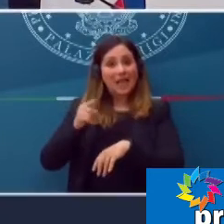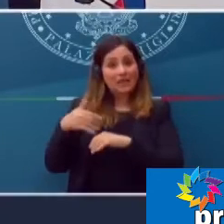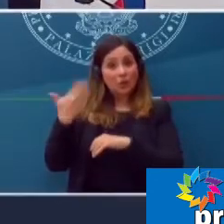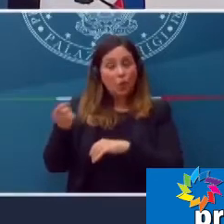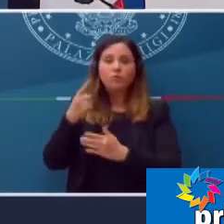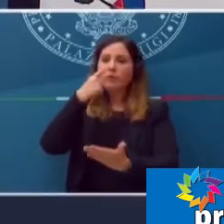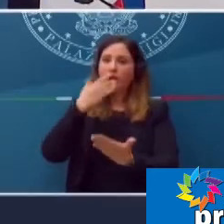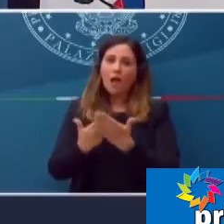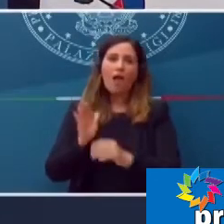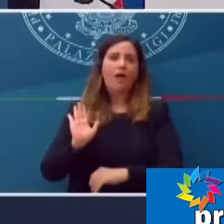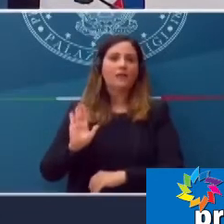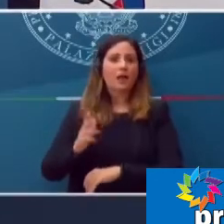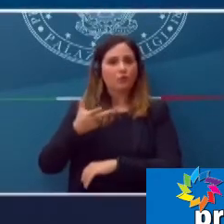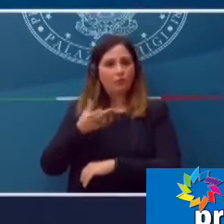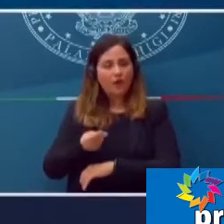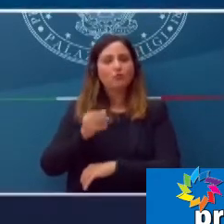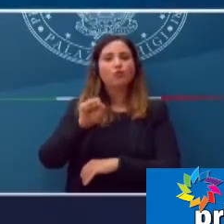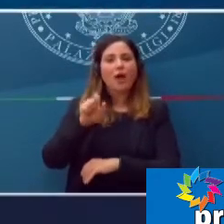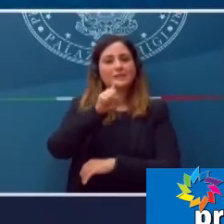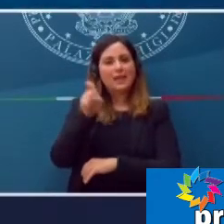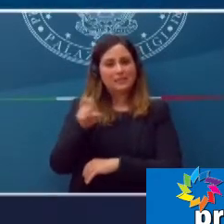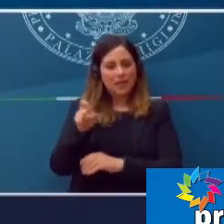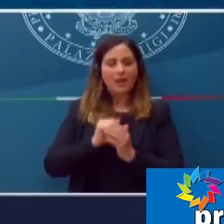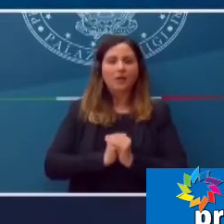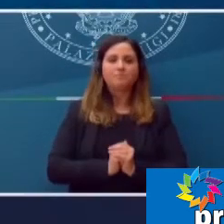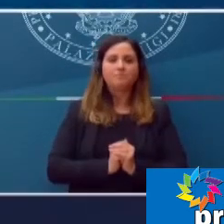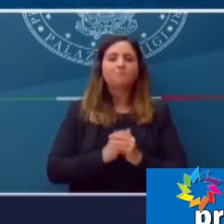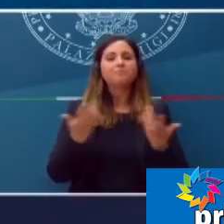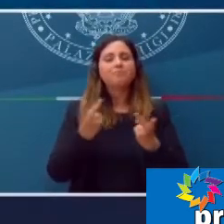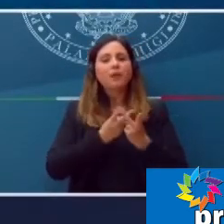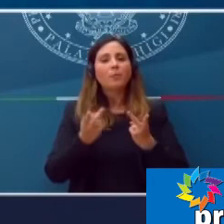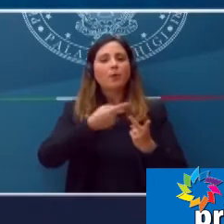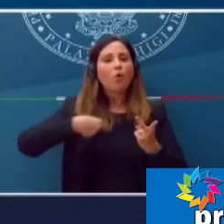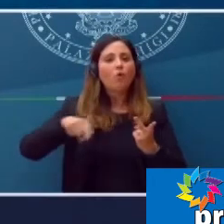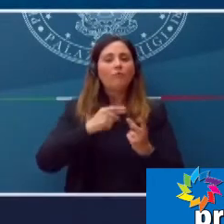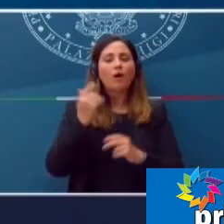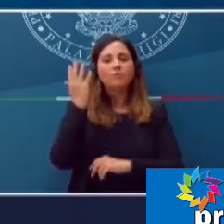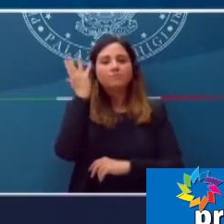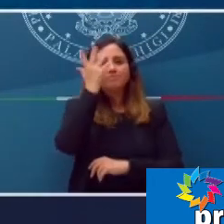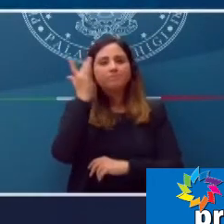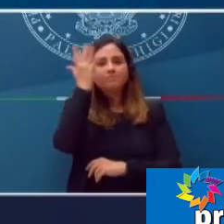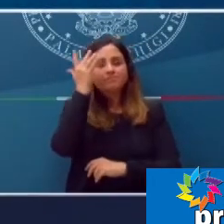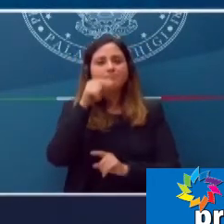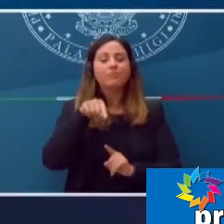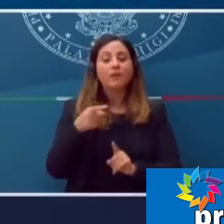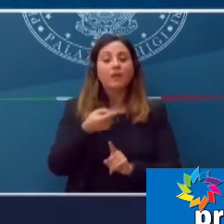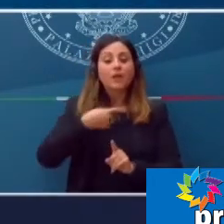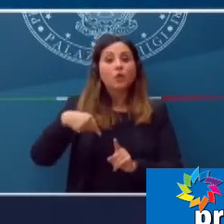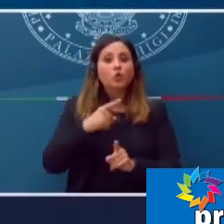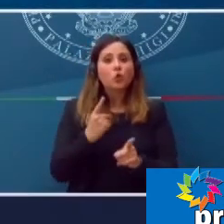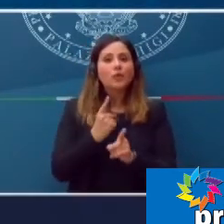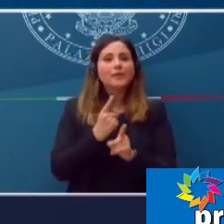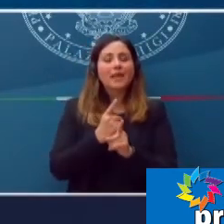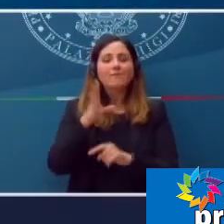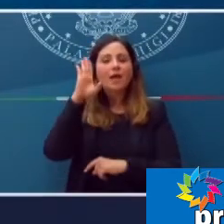Ma cerchiamo di fare una riflessione. Quello che deve attirare la nostra attenzione è il rischio